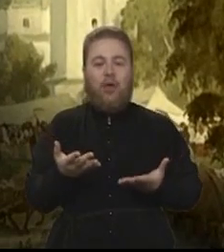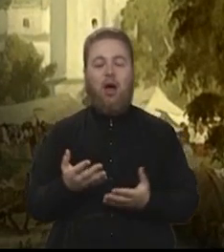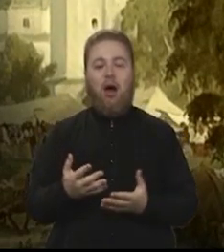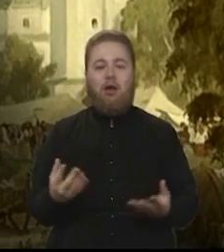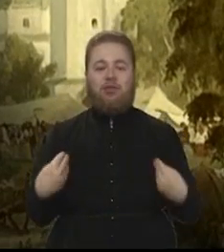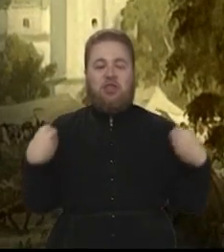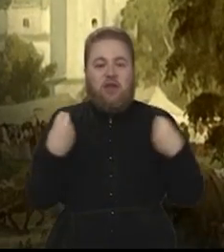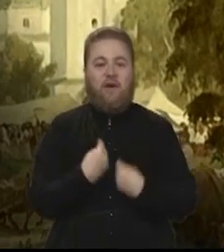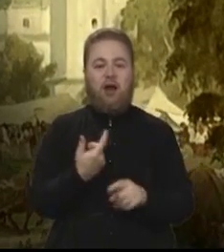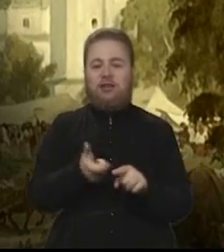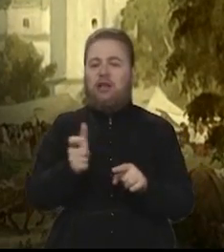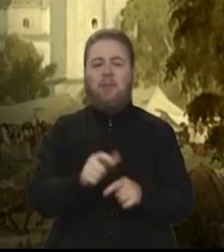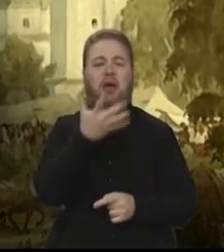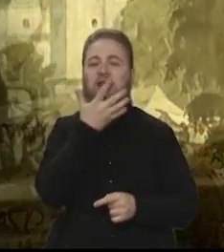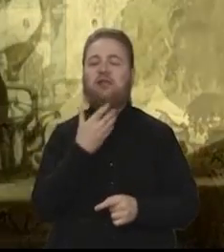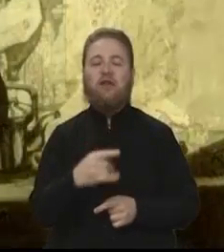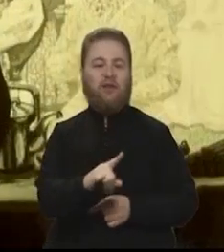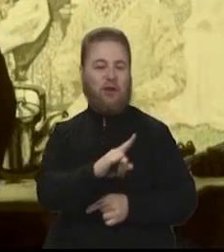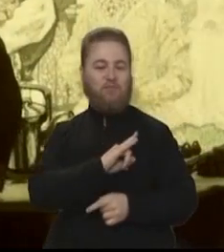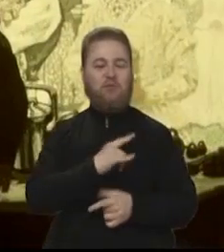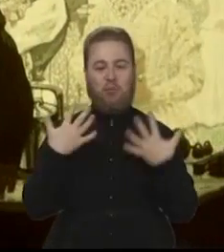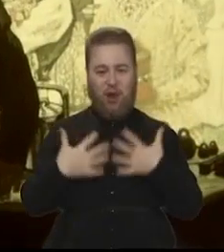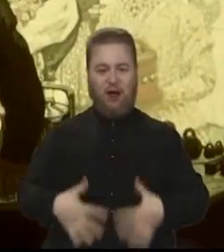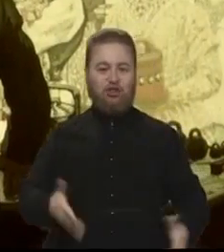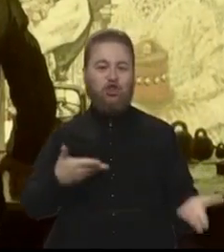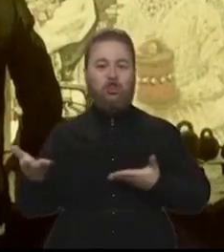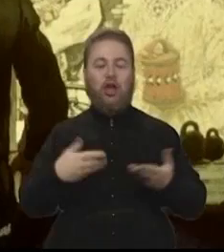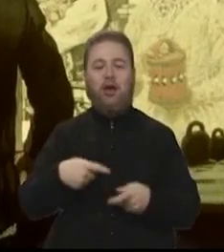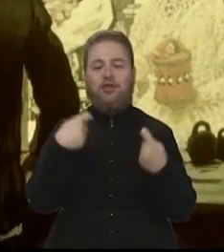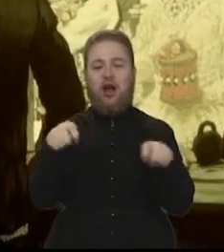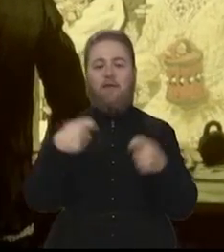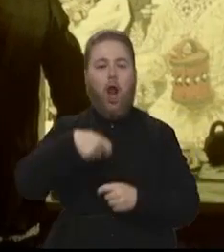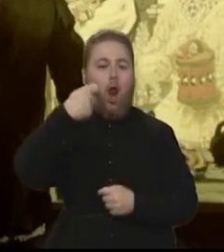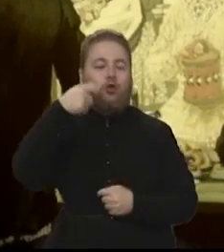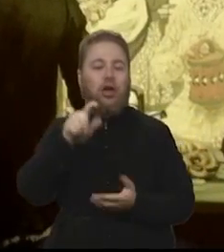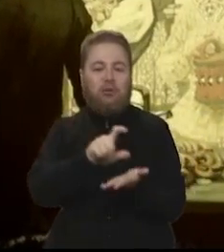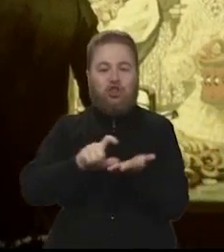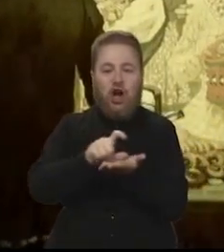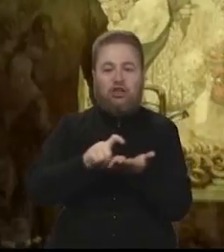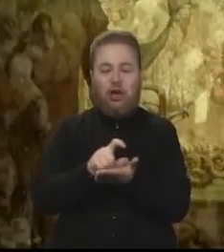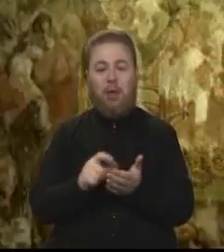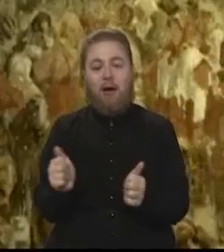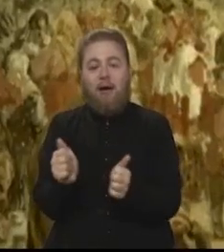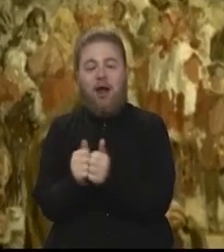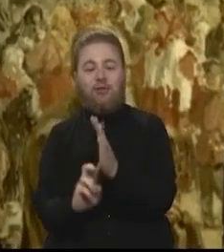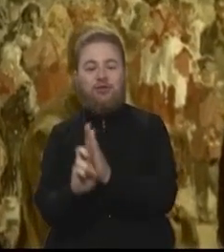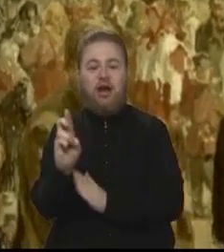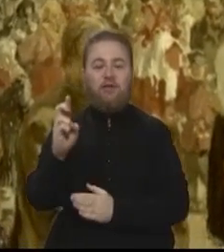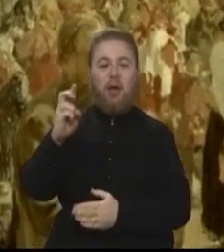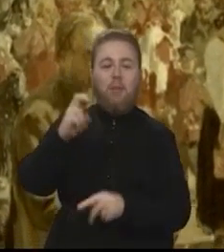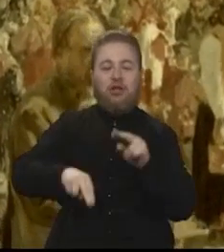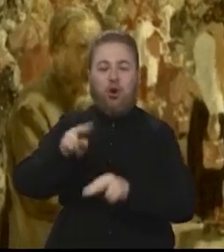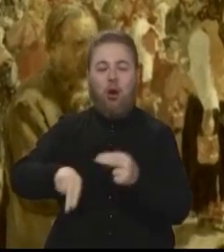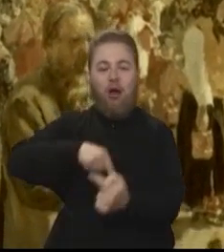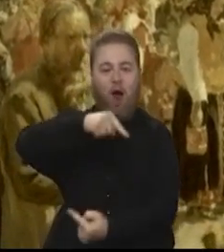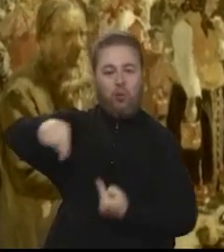красивые платья, какие есть, и шли. Торговали ложками, чашками, крынками. Около церкви поставили